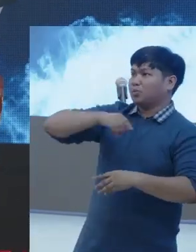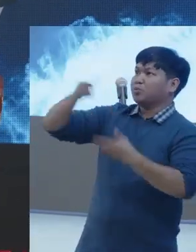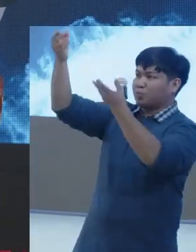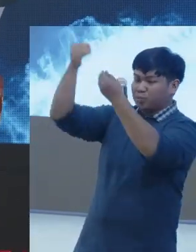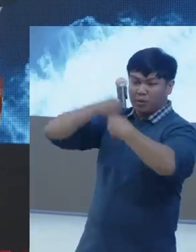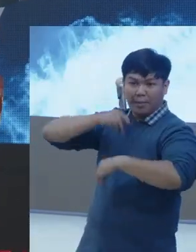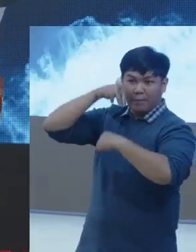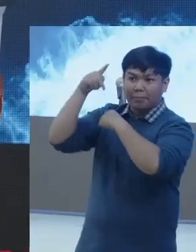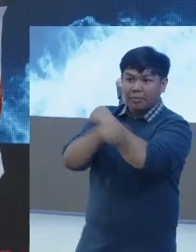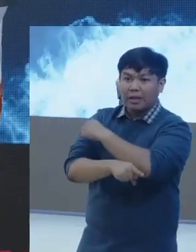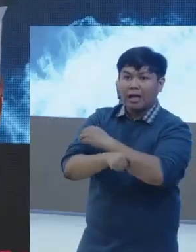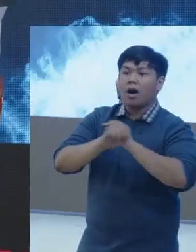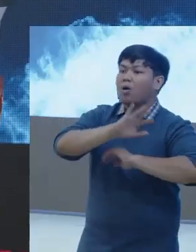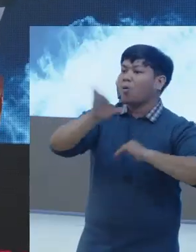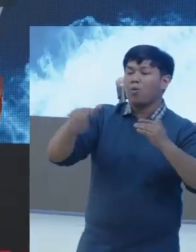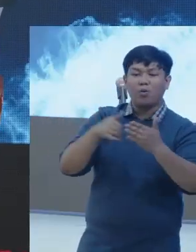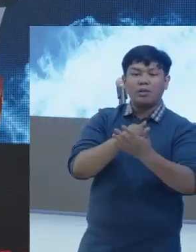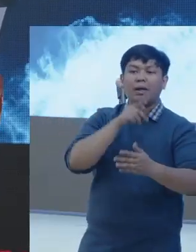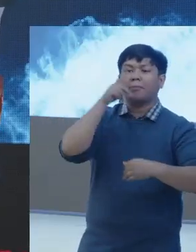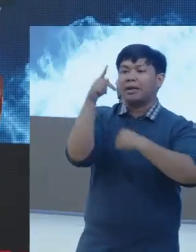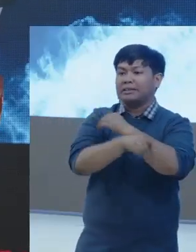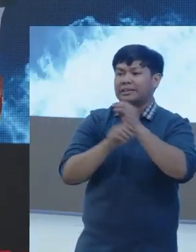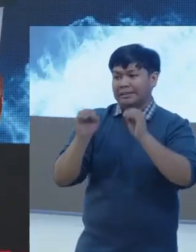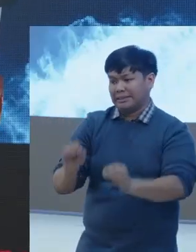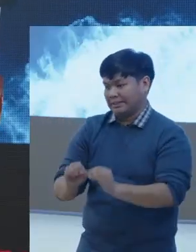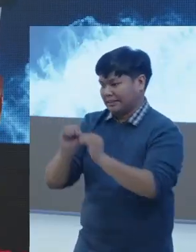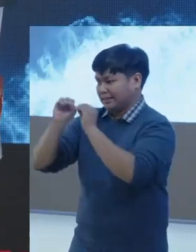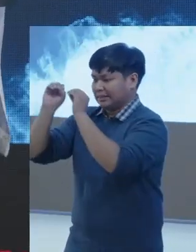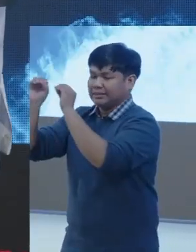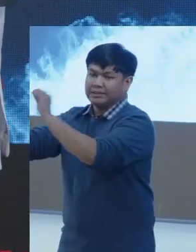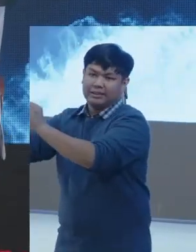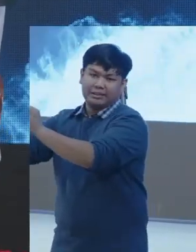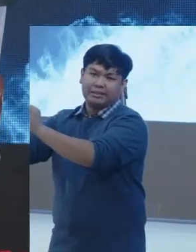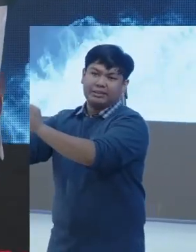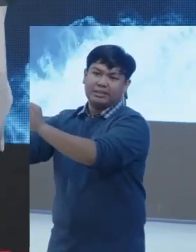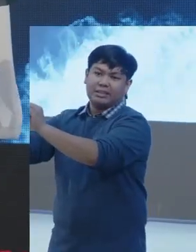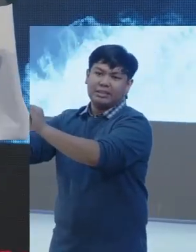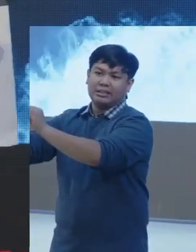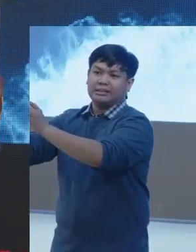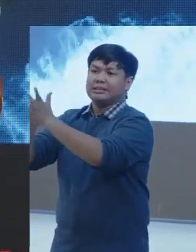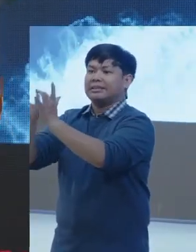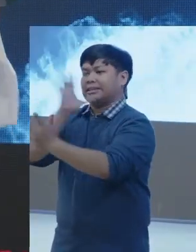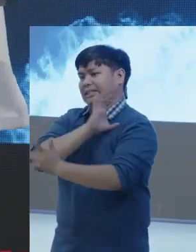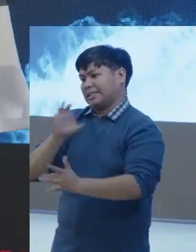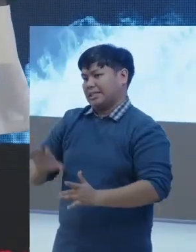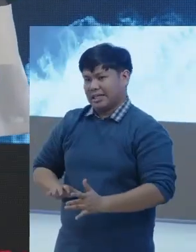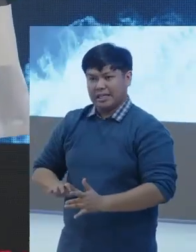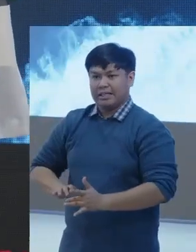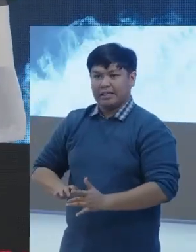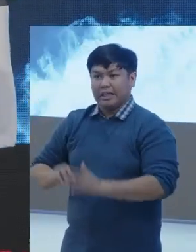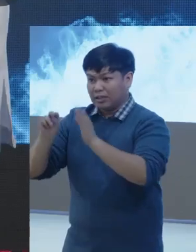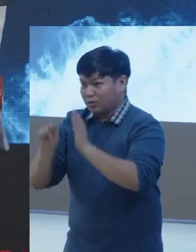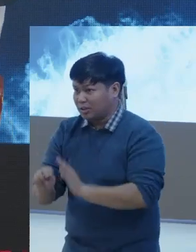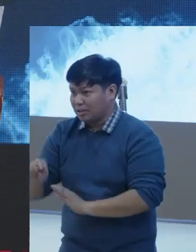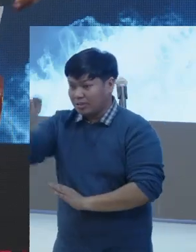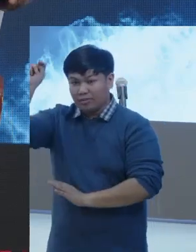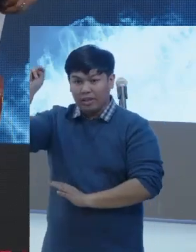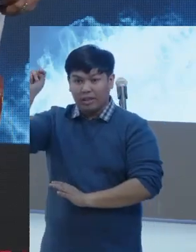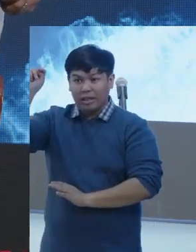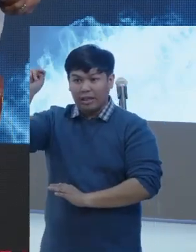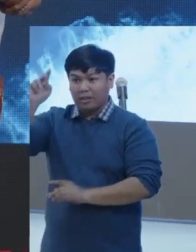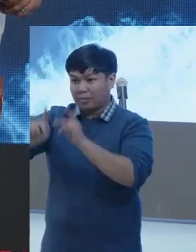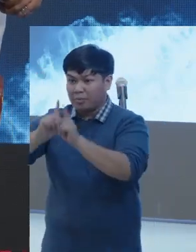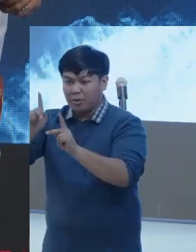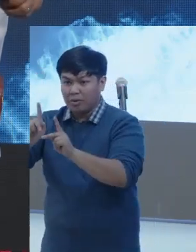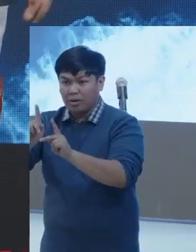kanyang bugtong na anak na namatay para sa mga kasalanan ng mga taga-Nineveh.